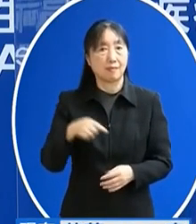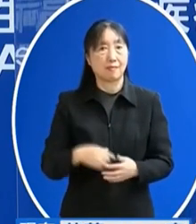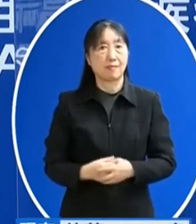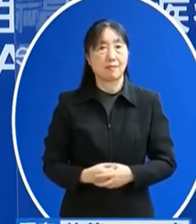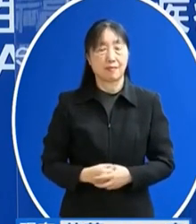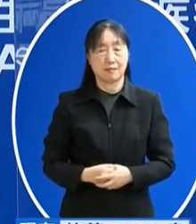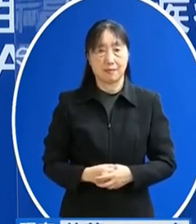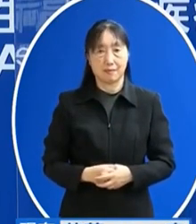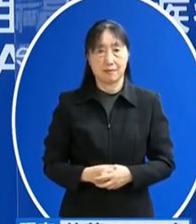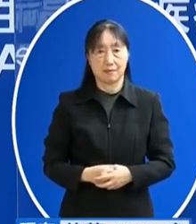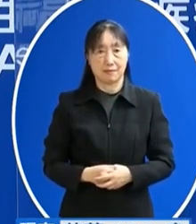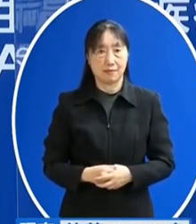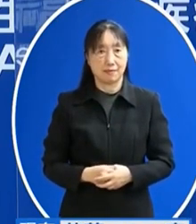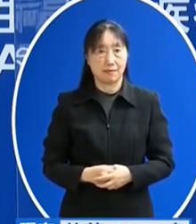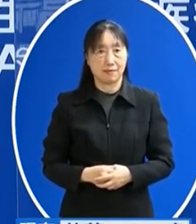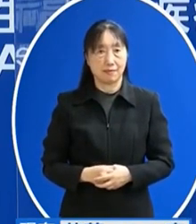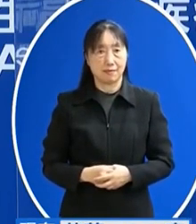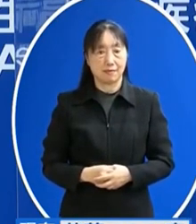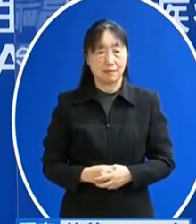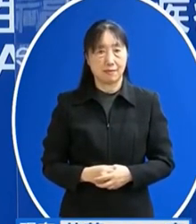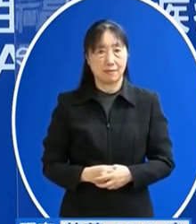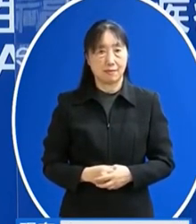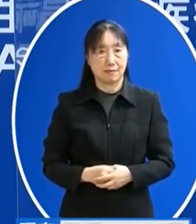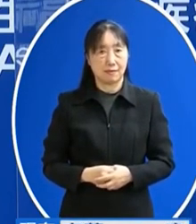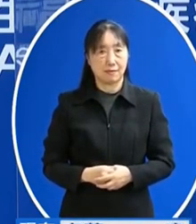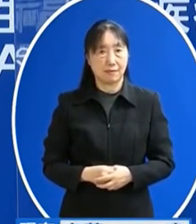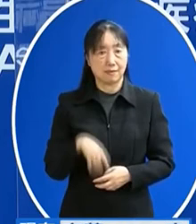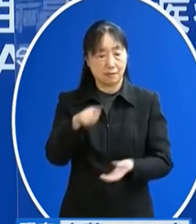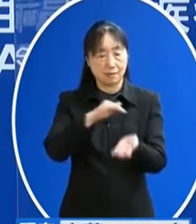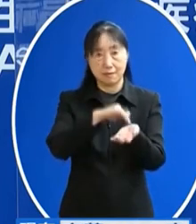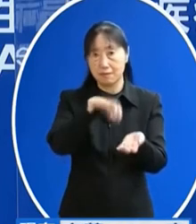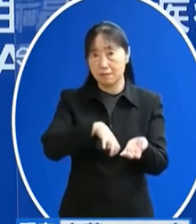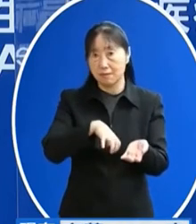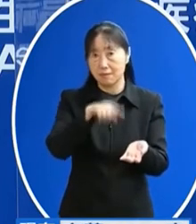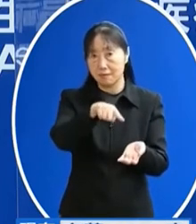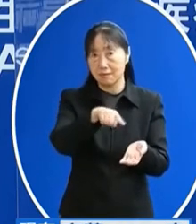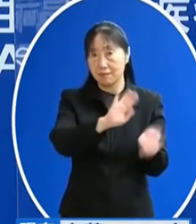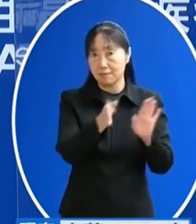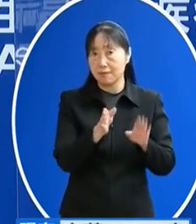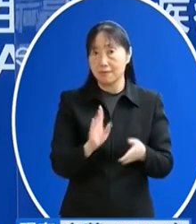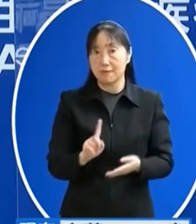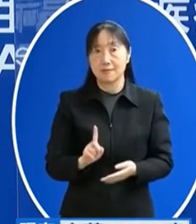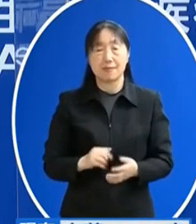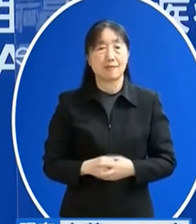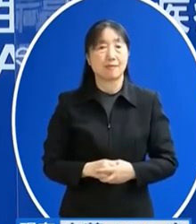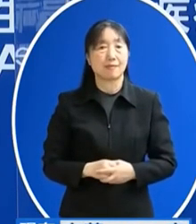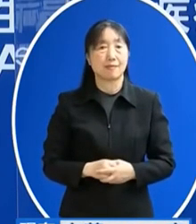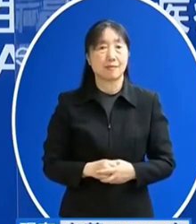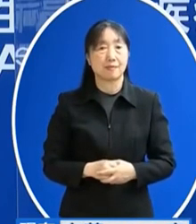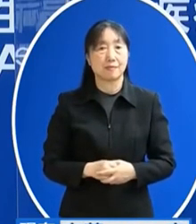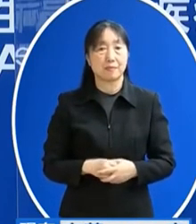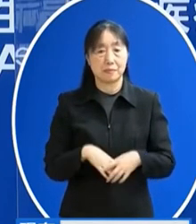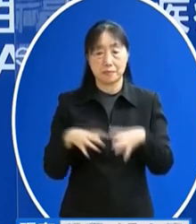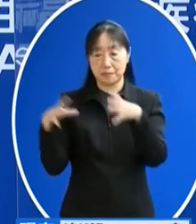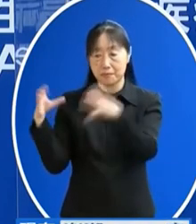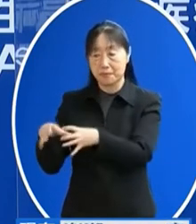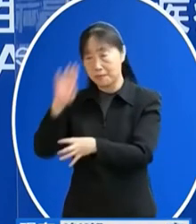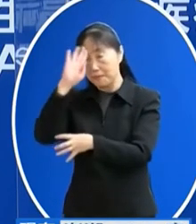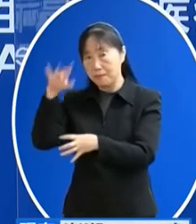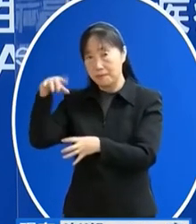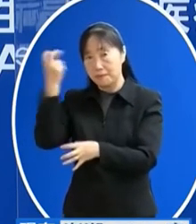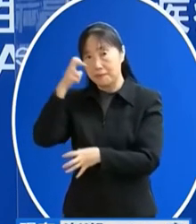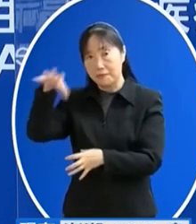4765人，哈，那这是一个哈，那医院的部分哈，那集中检疫所还